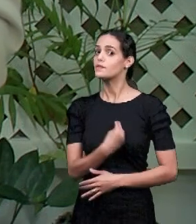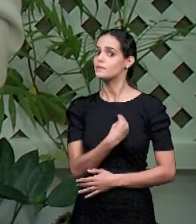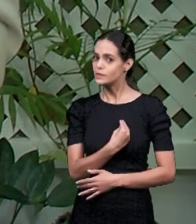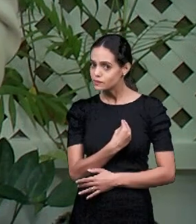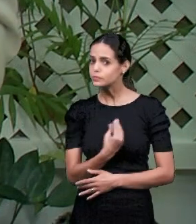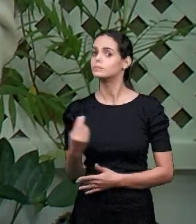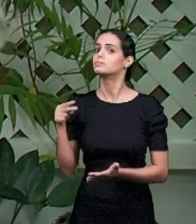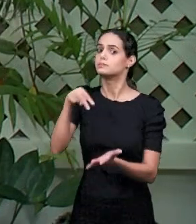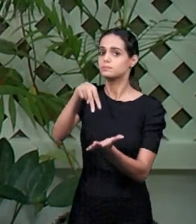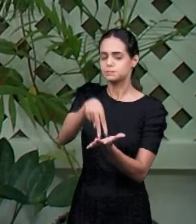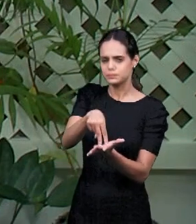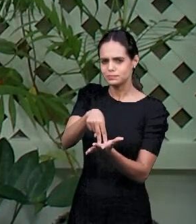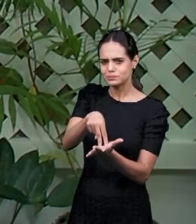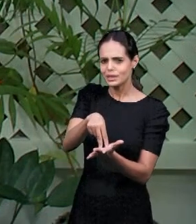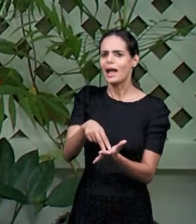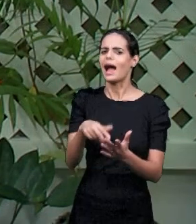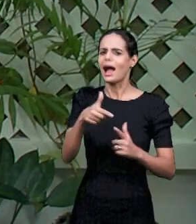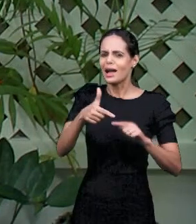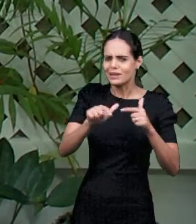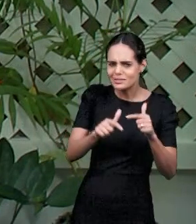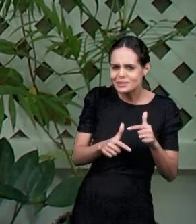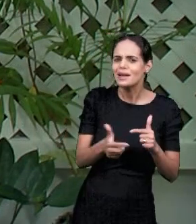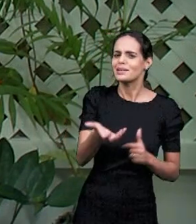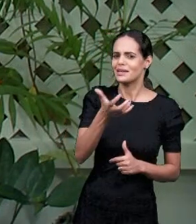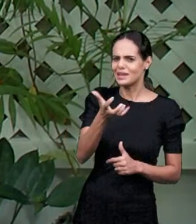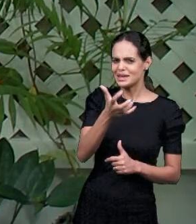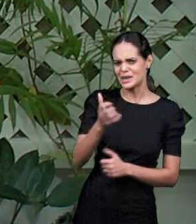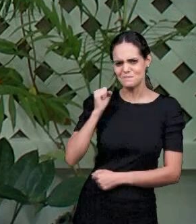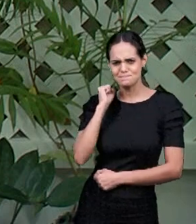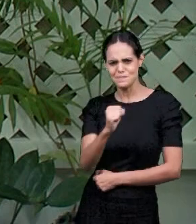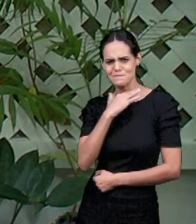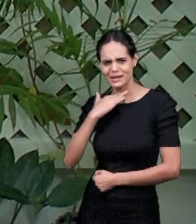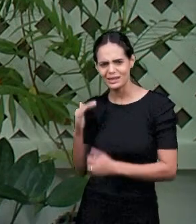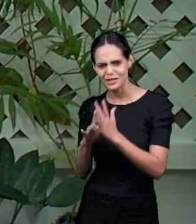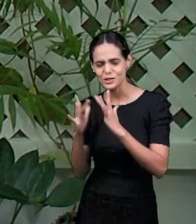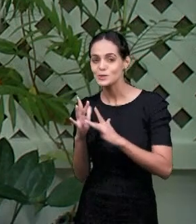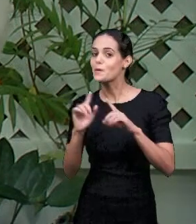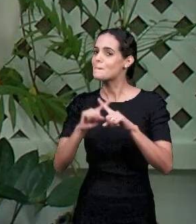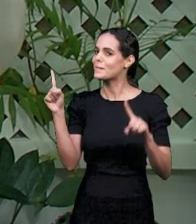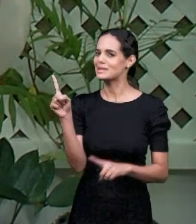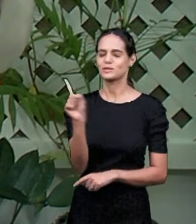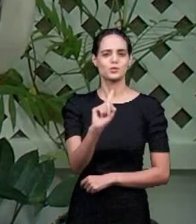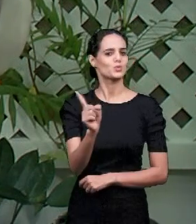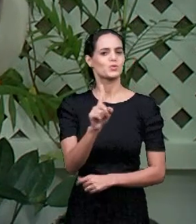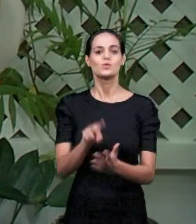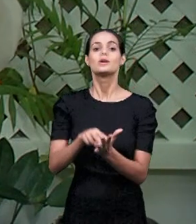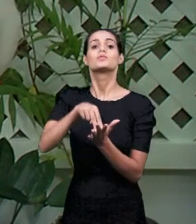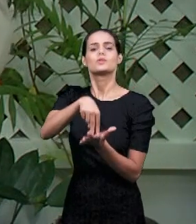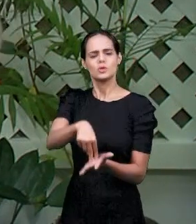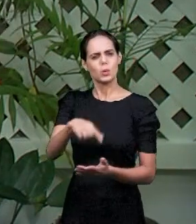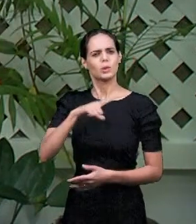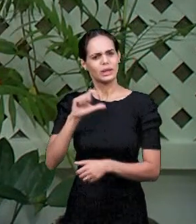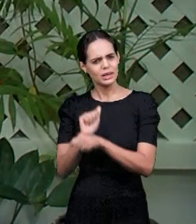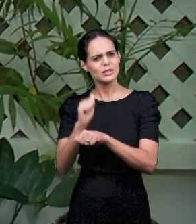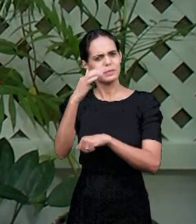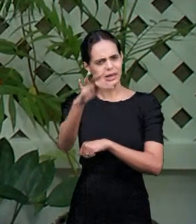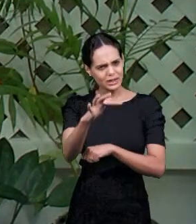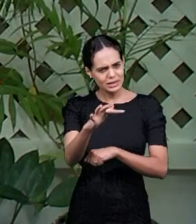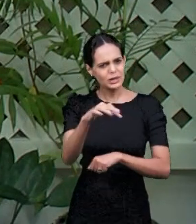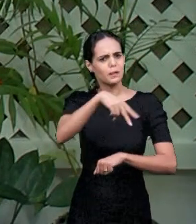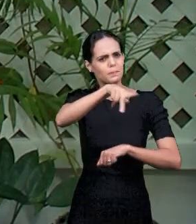Ils ont tué le Messie, ils ont tué Jésus, mais il est ressuscité. Donc, il existe une espérance pour Israël,